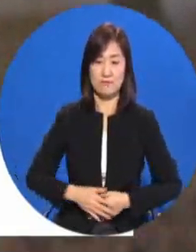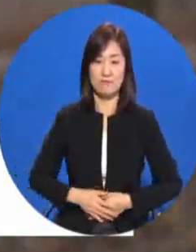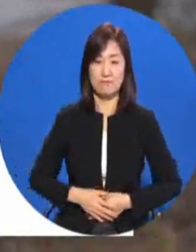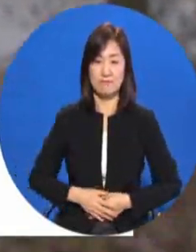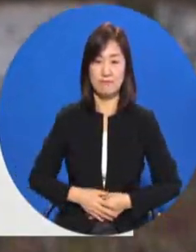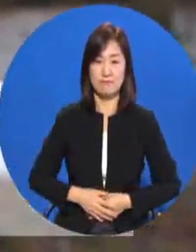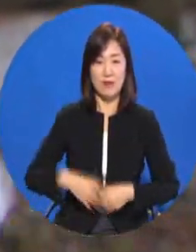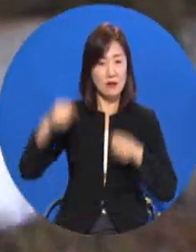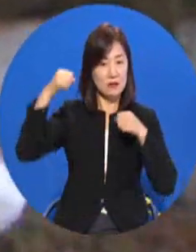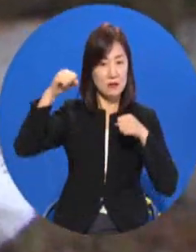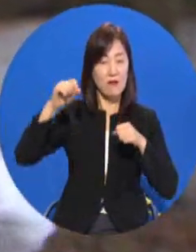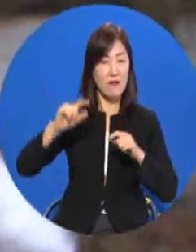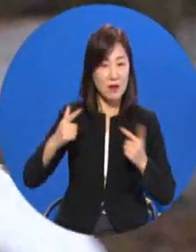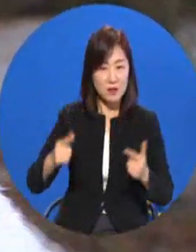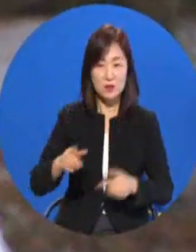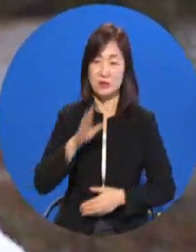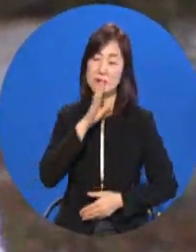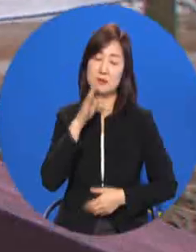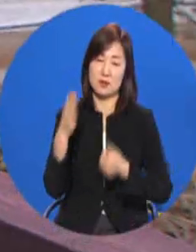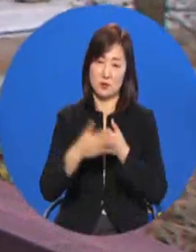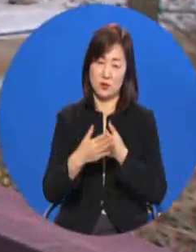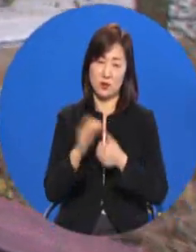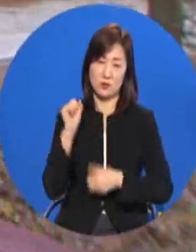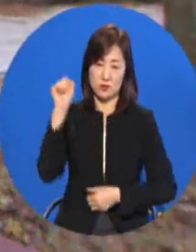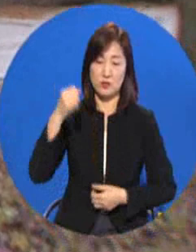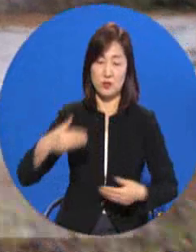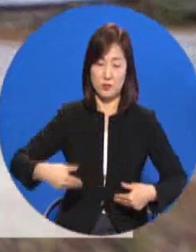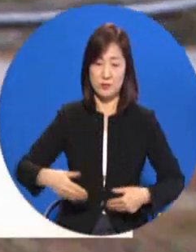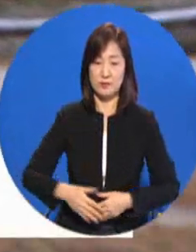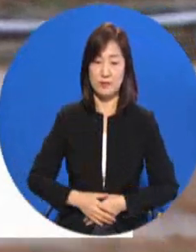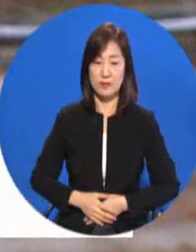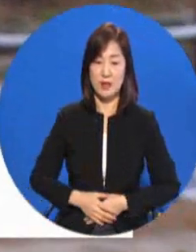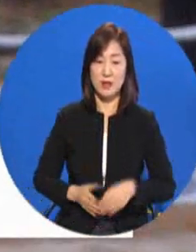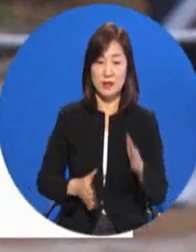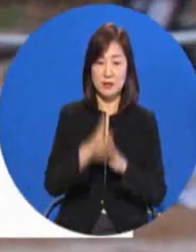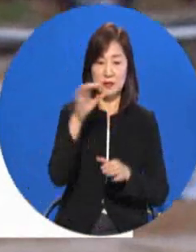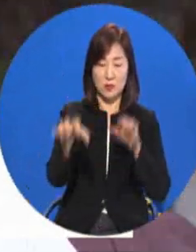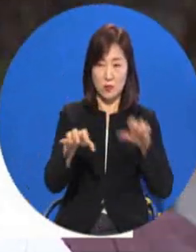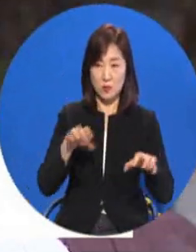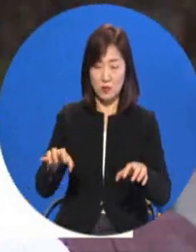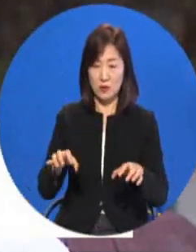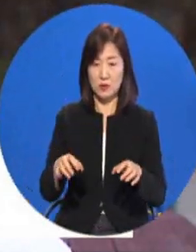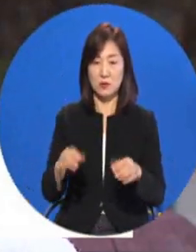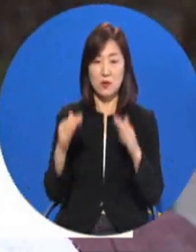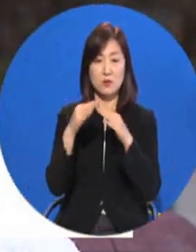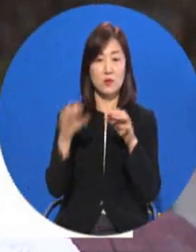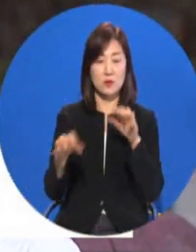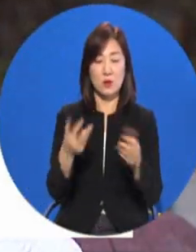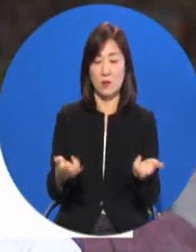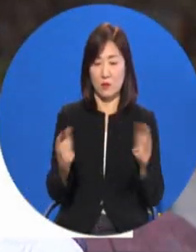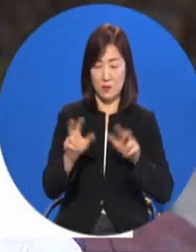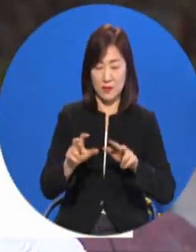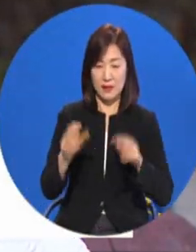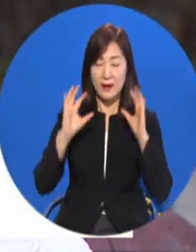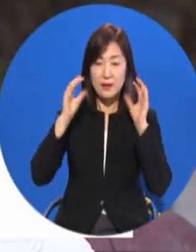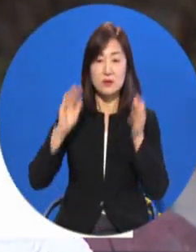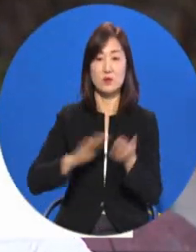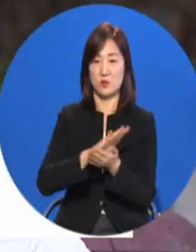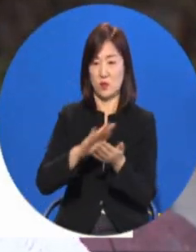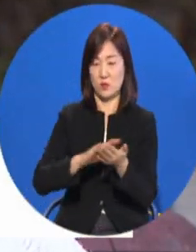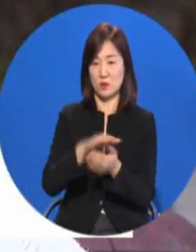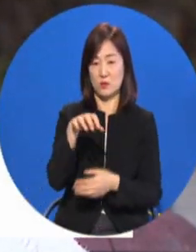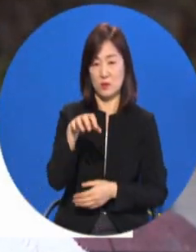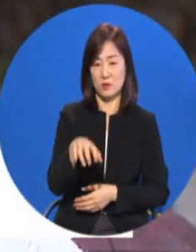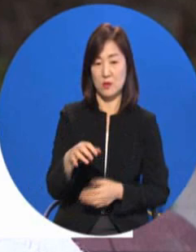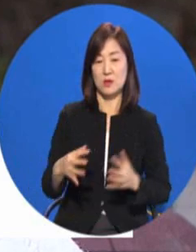후보를 원한다 며 목소리를 냈습니다 신의 곳곳에 작은꽃 국내에 공원 외에 요 아들이 놀 수 있는 그런 놀이